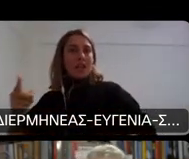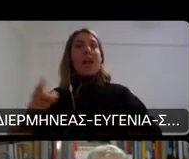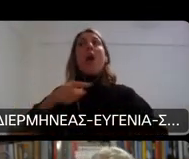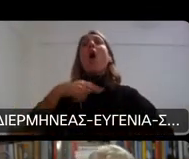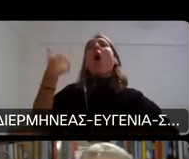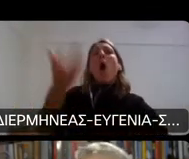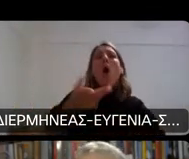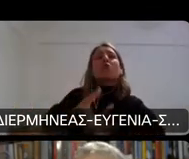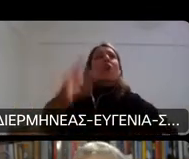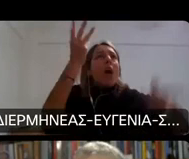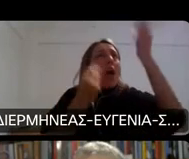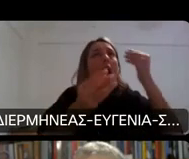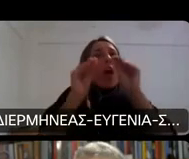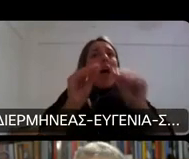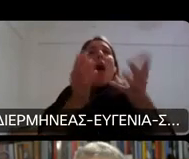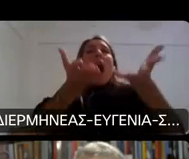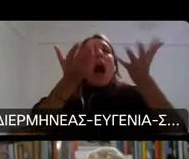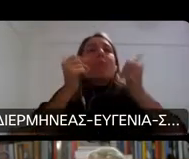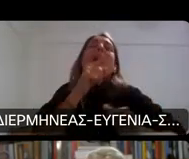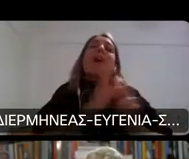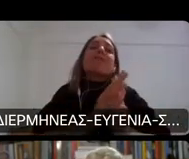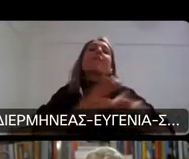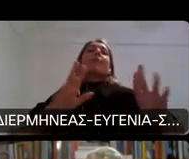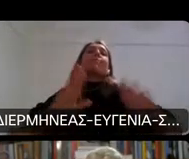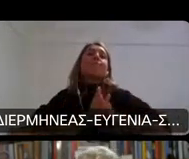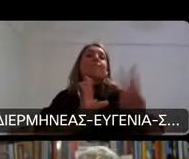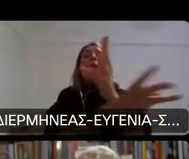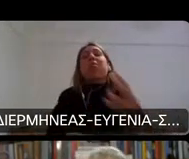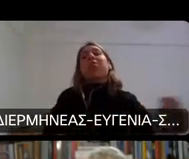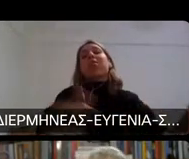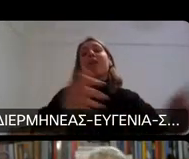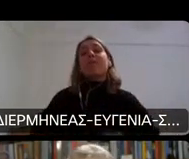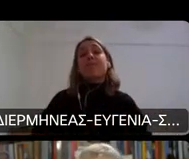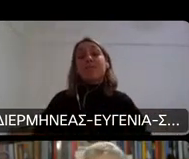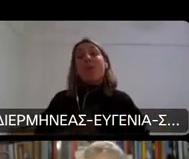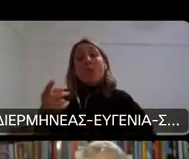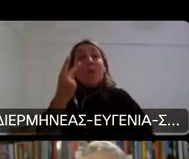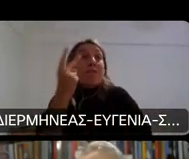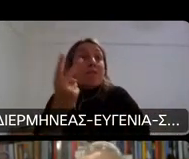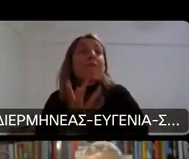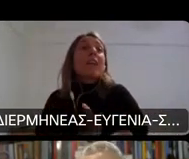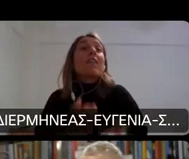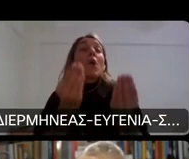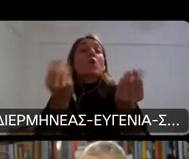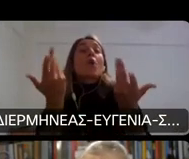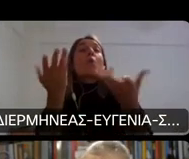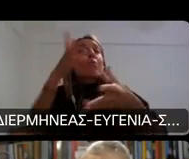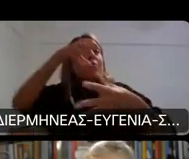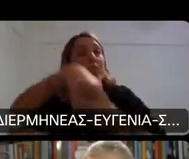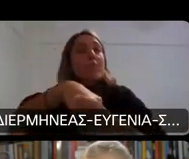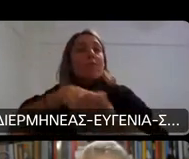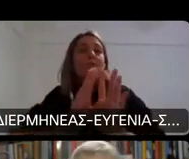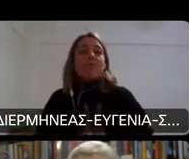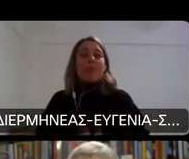καμιά βαθιά γλωσσολογική ανάλυση για να αντιληφθούμε τον ισοπεδωτικά αφομοιωτικό τρόπο με τον οποίο αντιλαμβάνεται